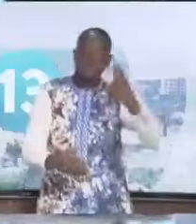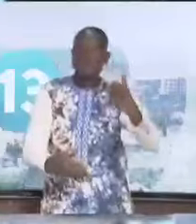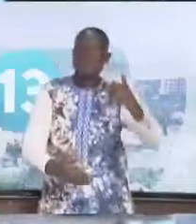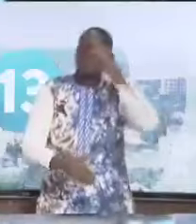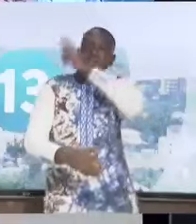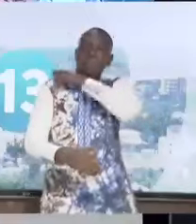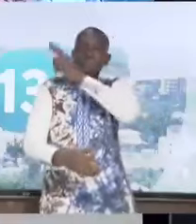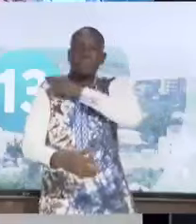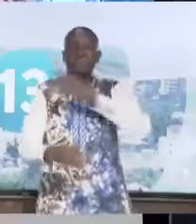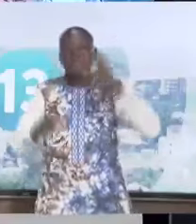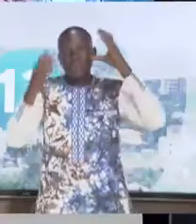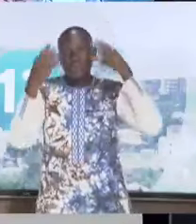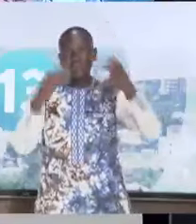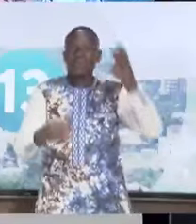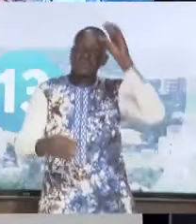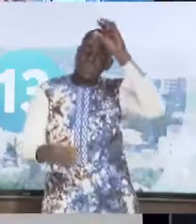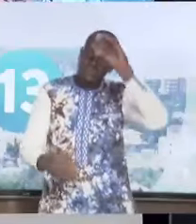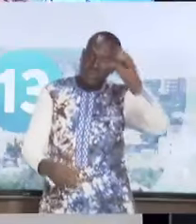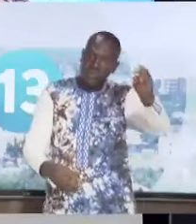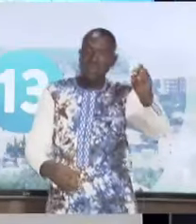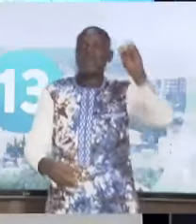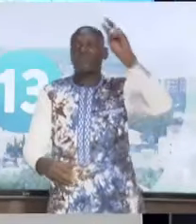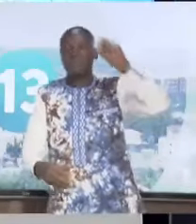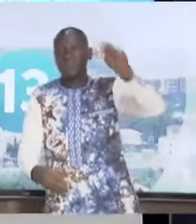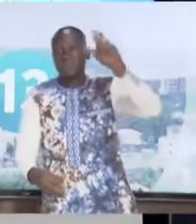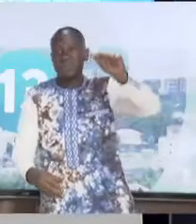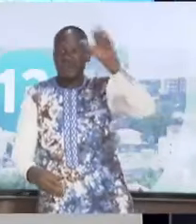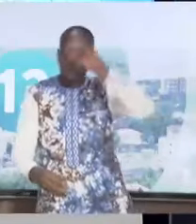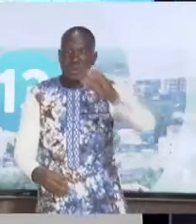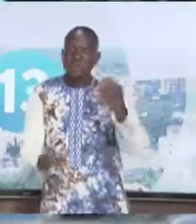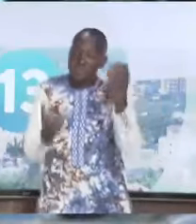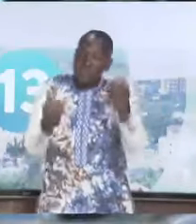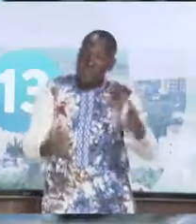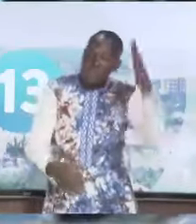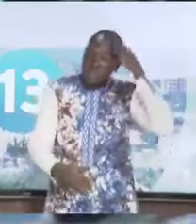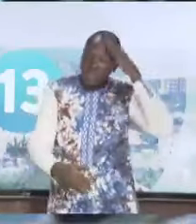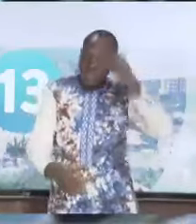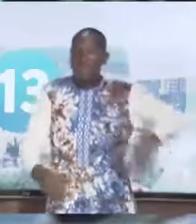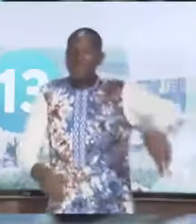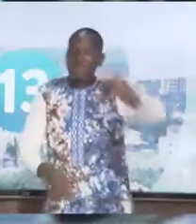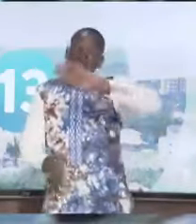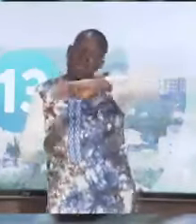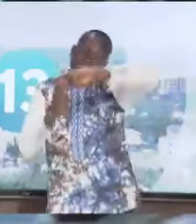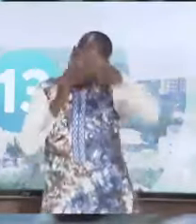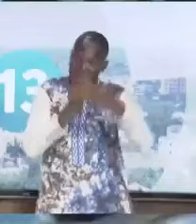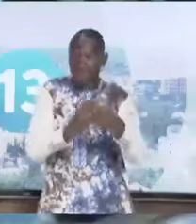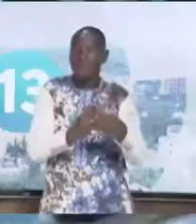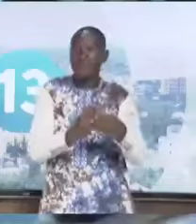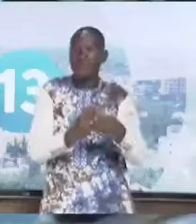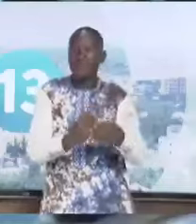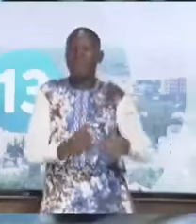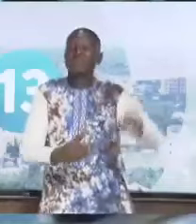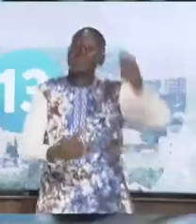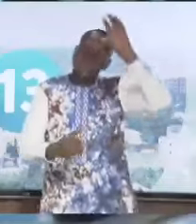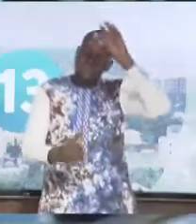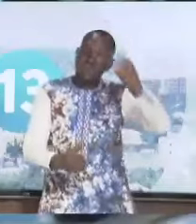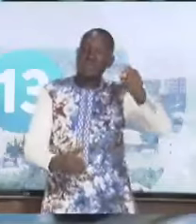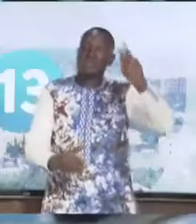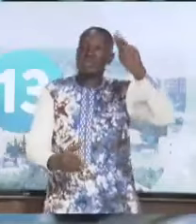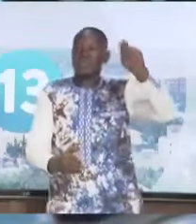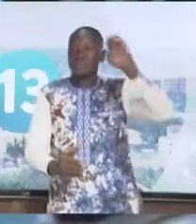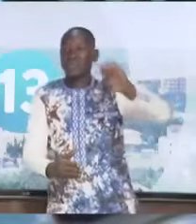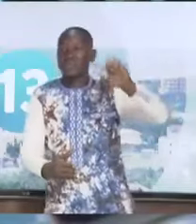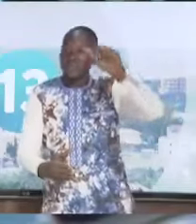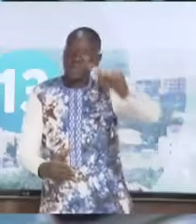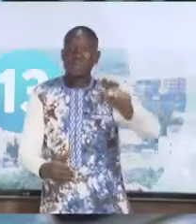de la communication de l'ONEA. C'est ça. Voilà. Et nous voulons savoir avec vous le bilan que l'ONEA fait du processus justement du retour